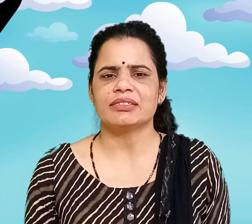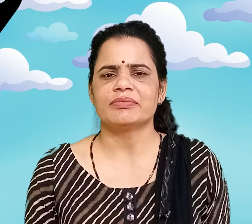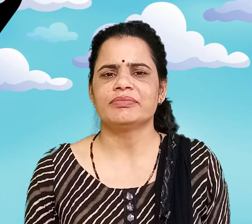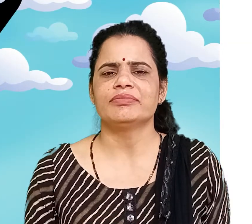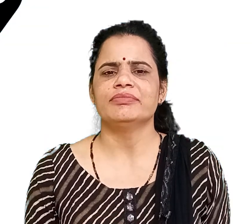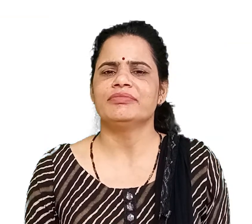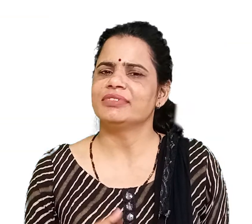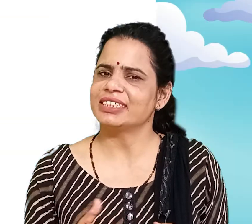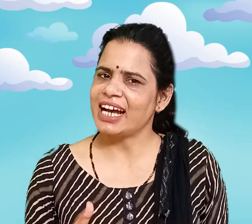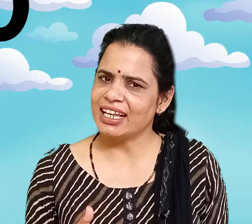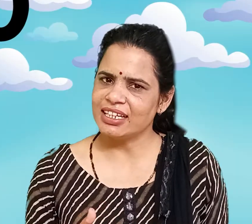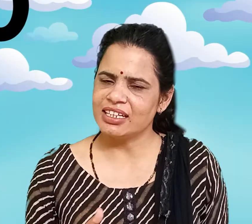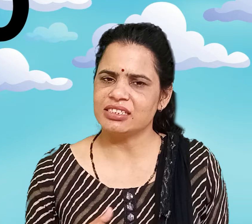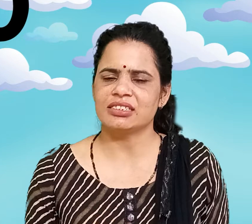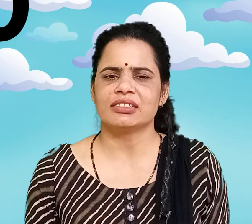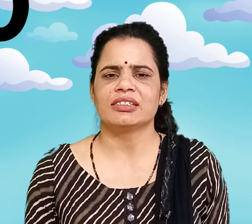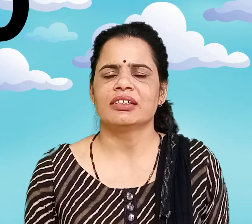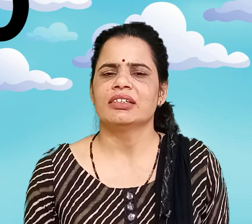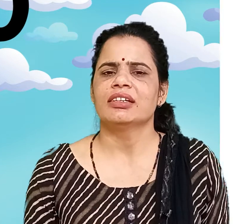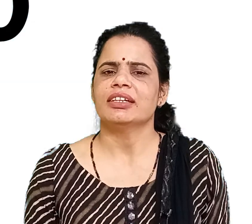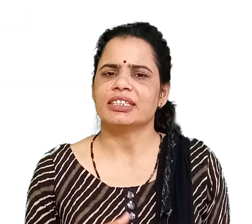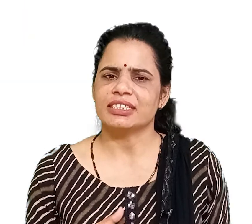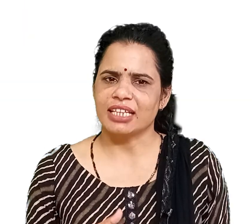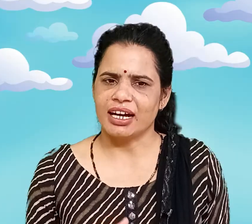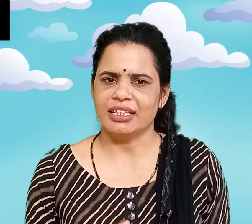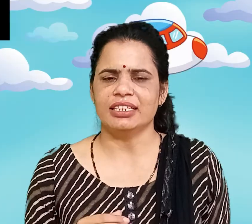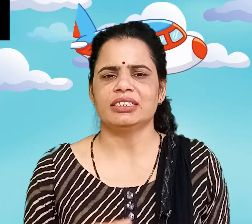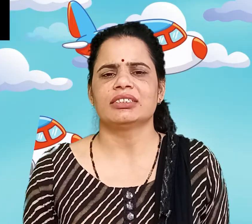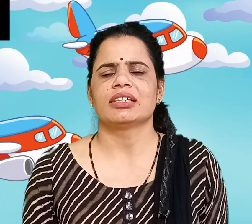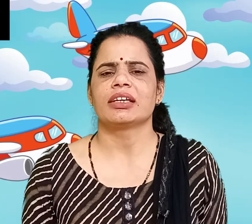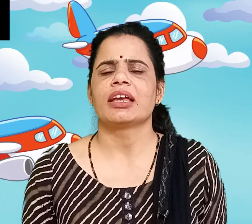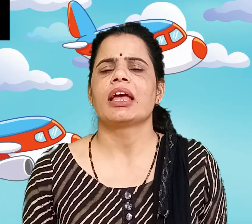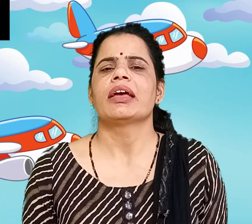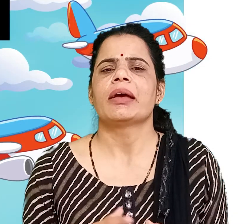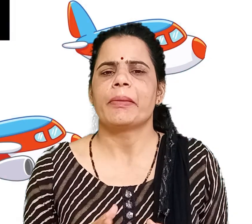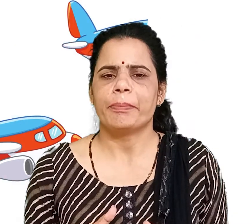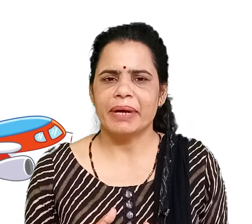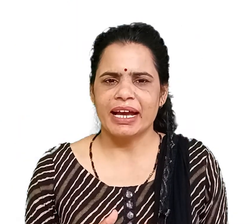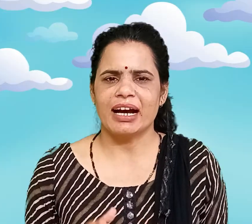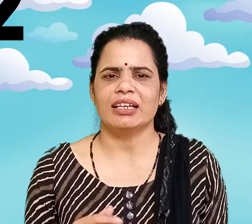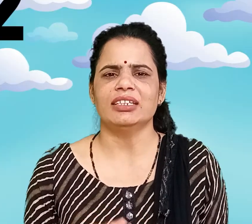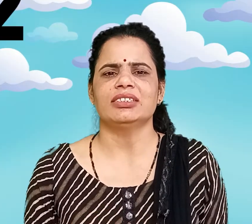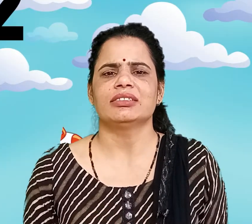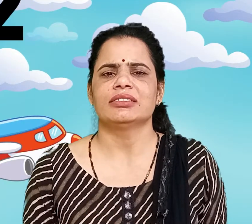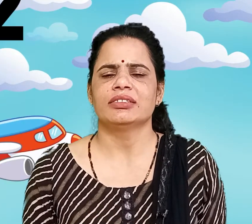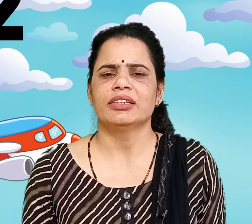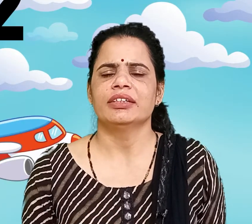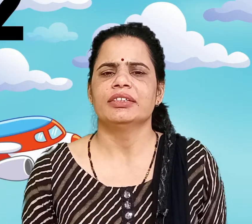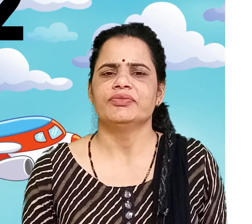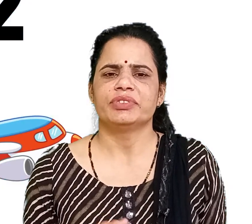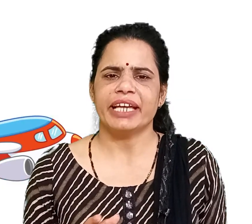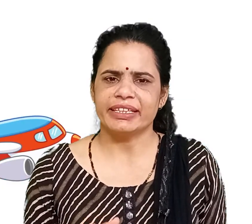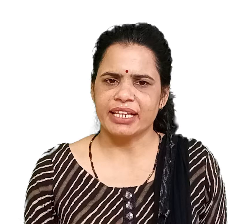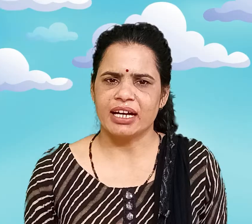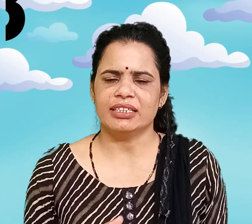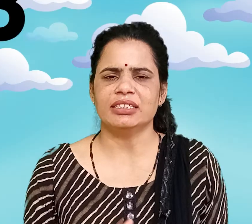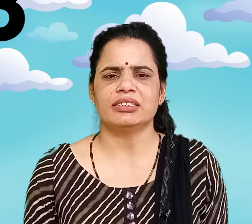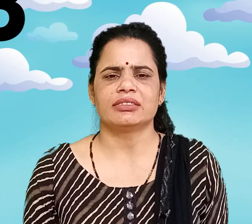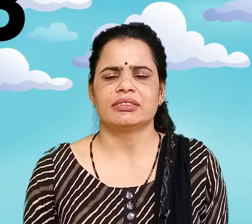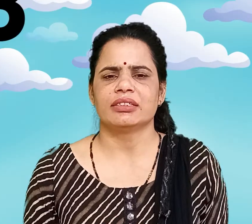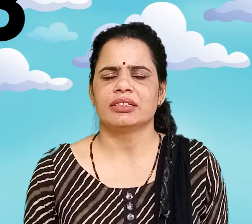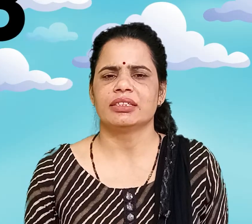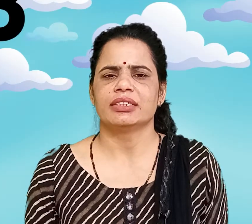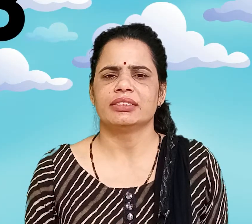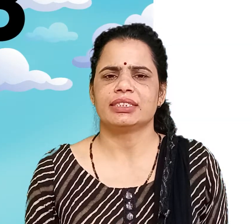39, 40, 41, 42,